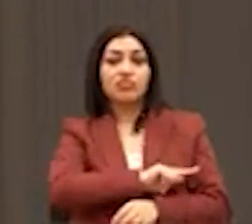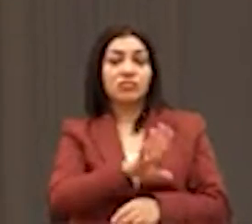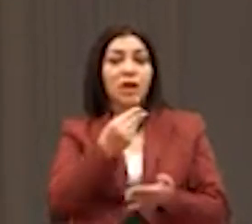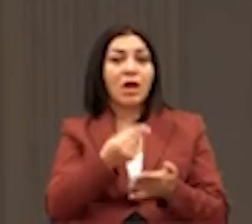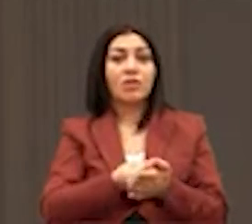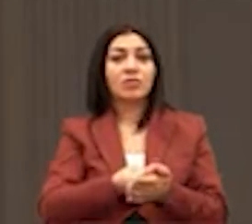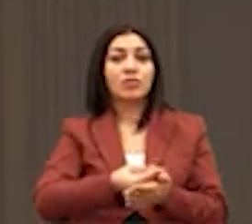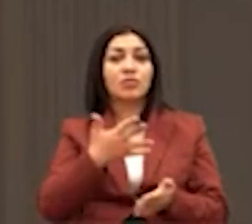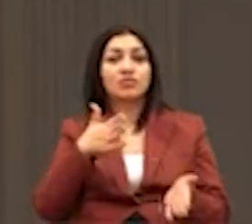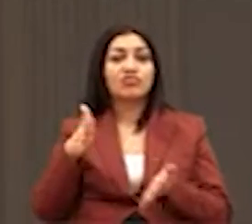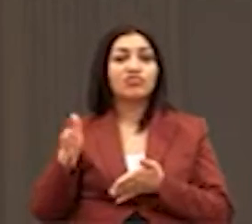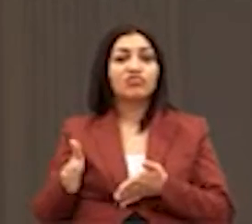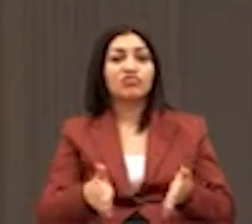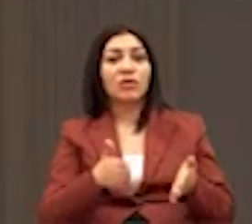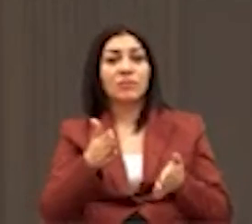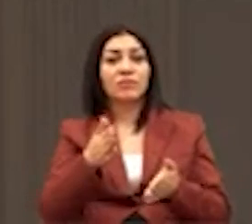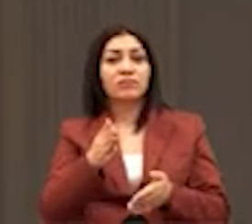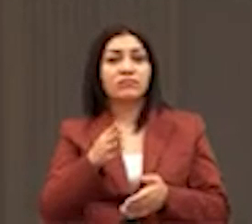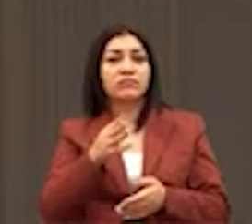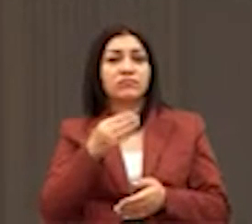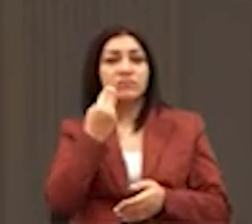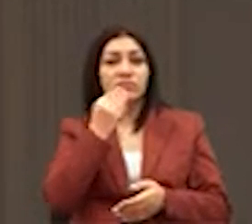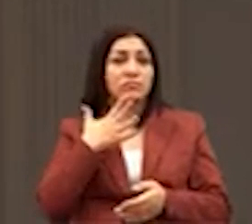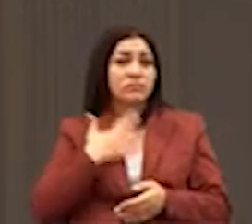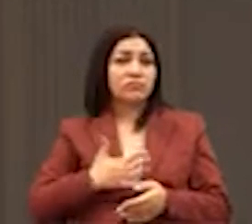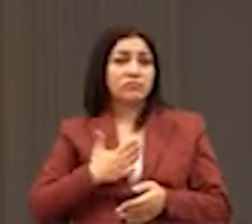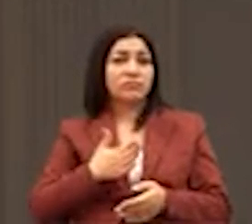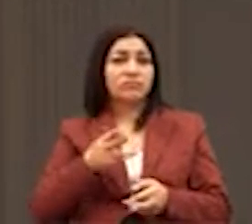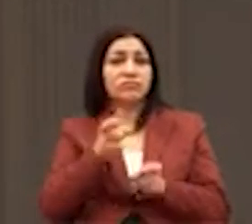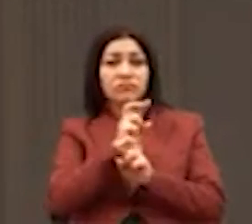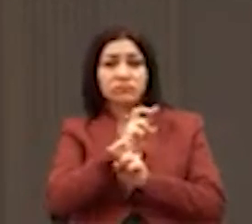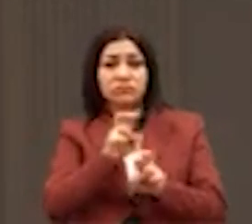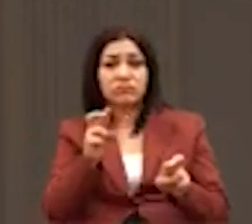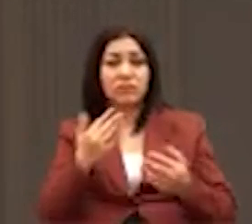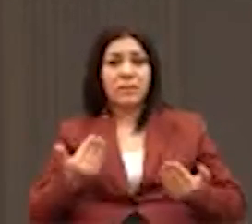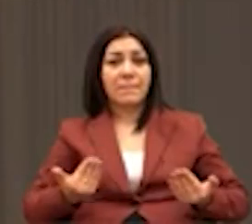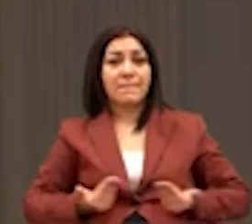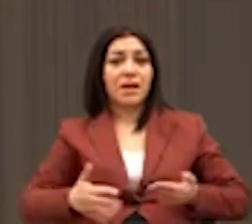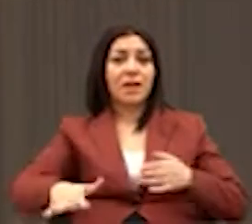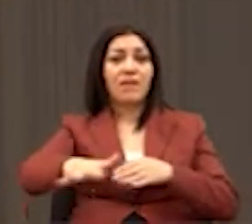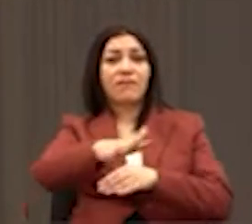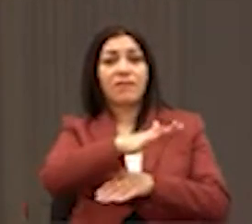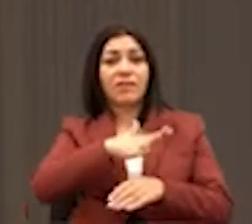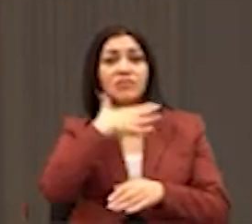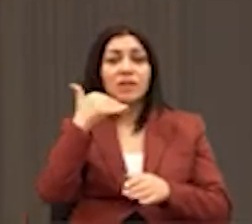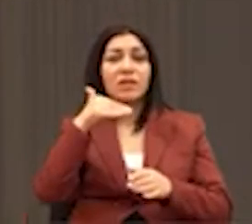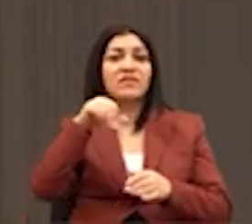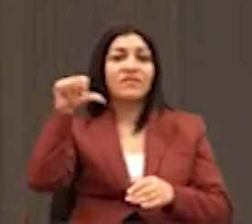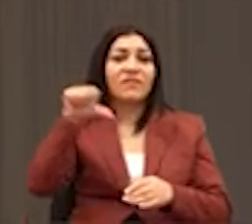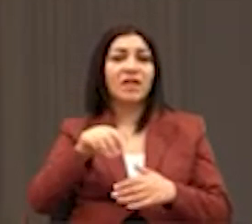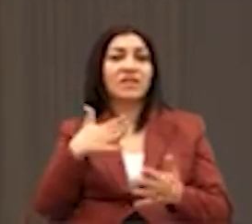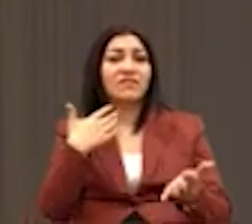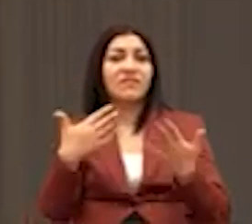հատուկ ճանապարհը անբարեկարգ վիճակում է եղել, բնակավայրերում եղել է շատ վատ